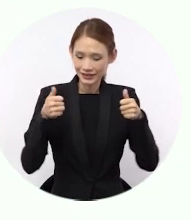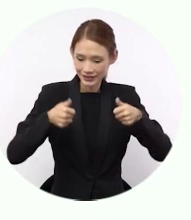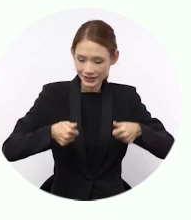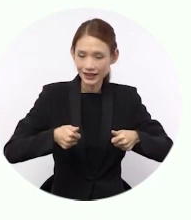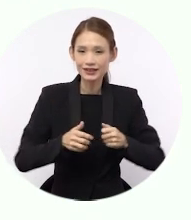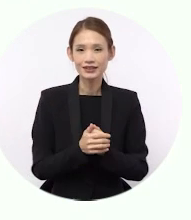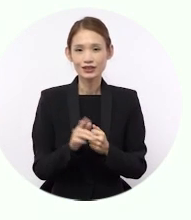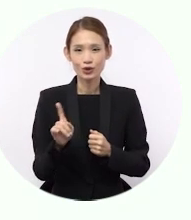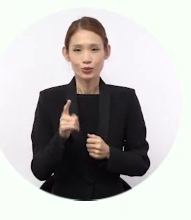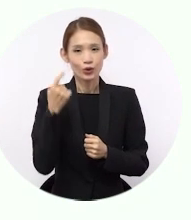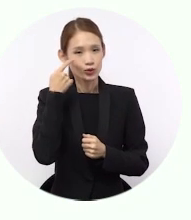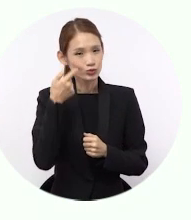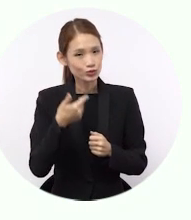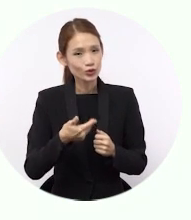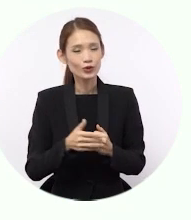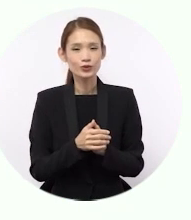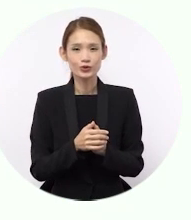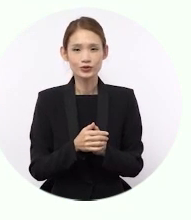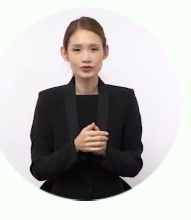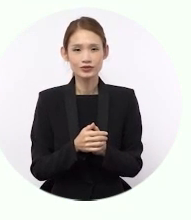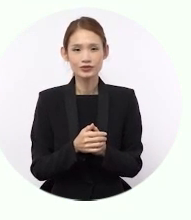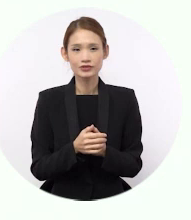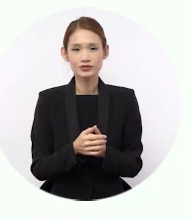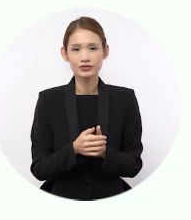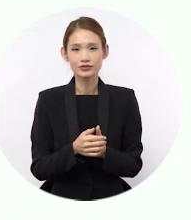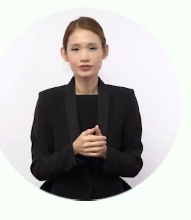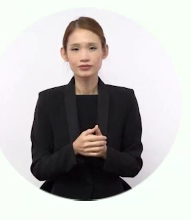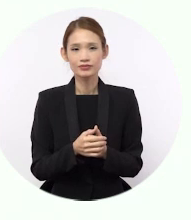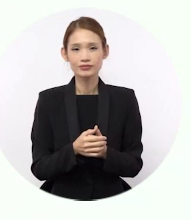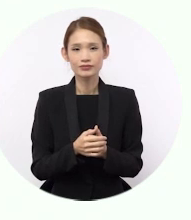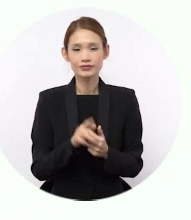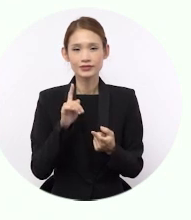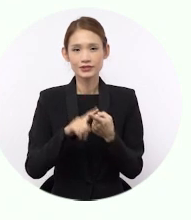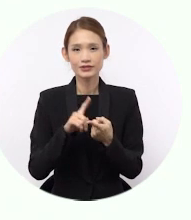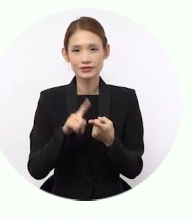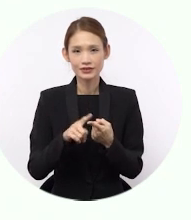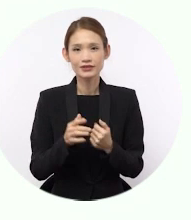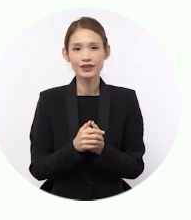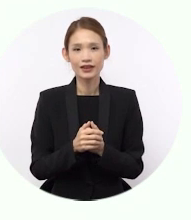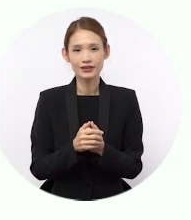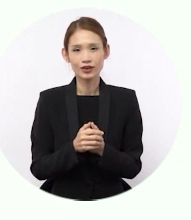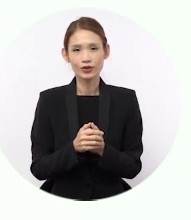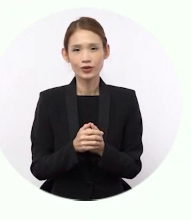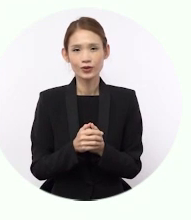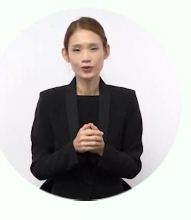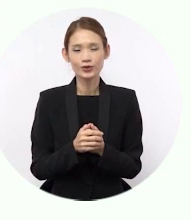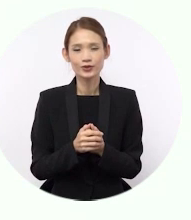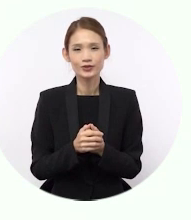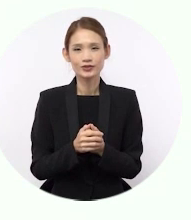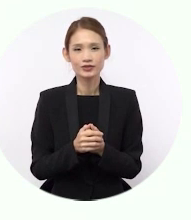인사나 뭐 물어보기 뭔가를 물어보면은 그거에 대해서